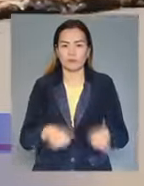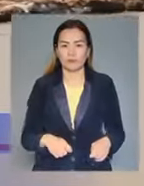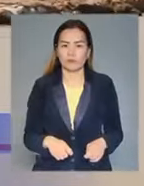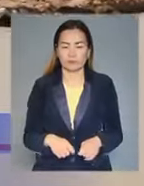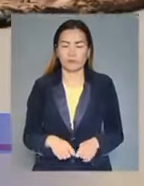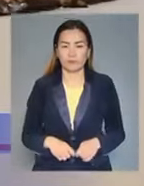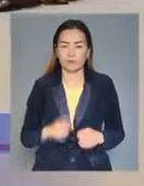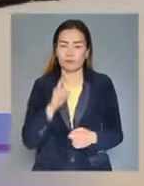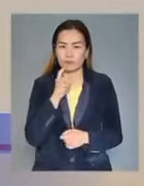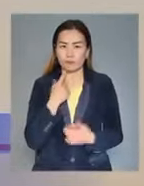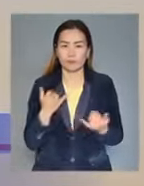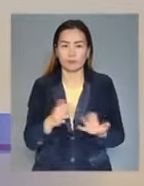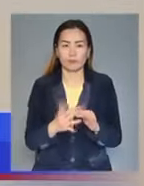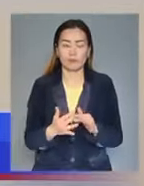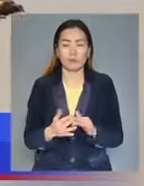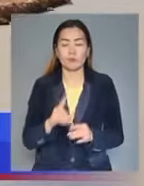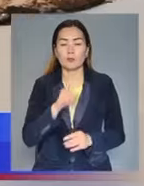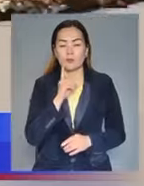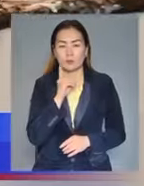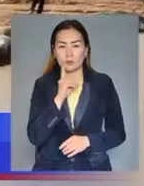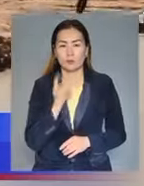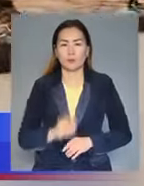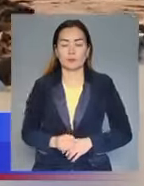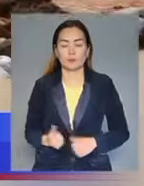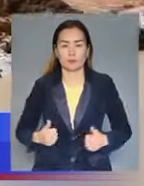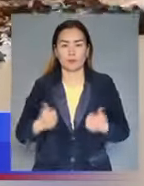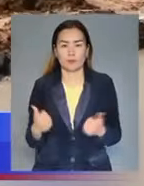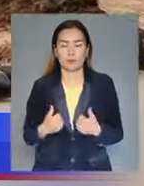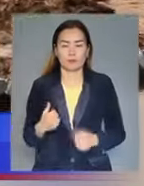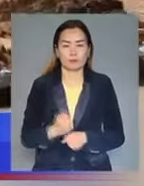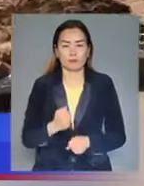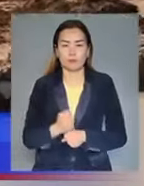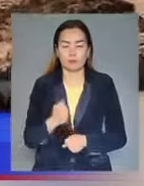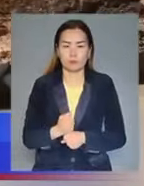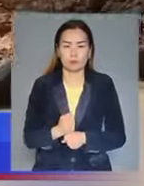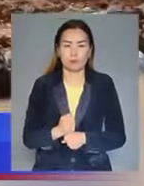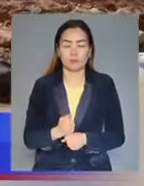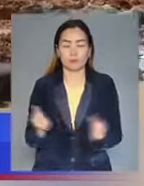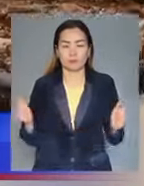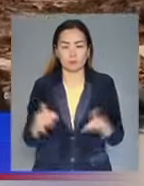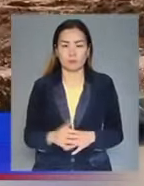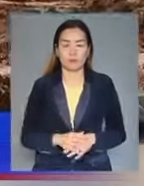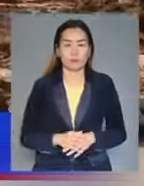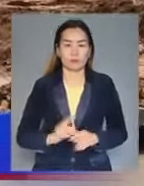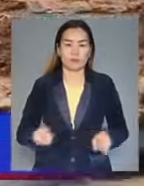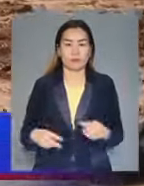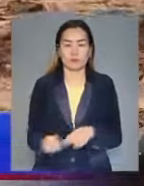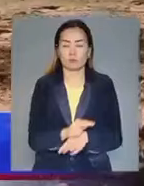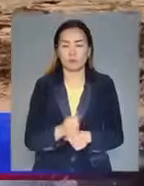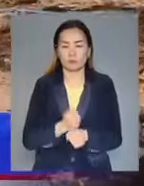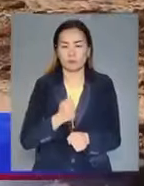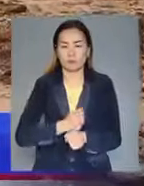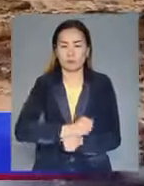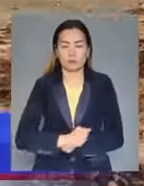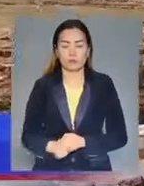міне. Қазір ауылдың жастары қолынан іс келетін жігіттер жиналып толықтай қолына күрек пен кетпен